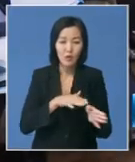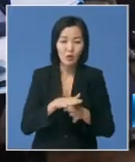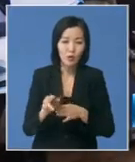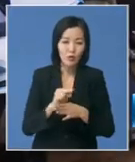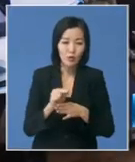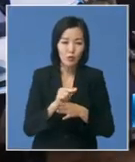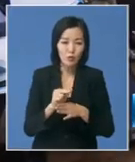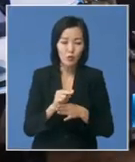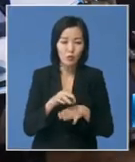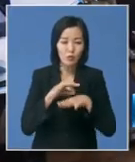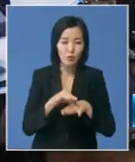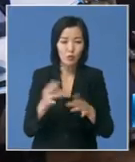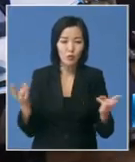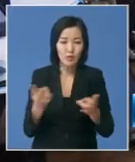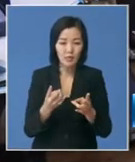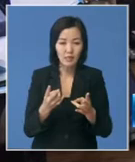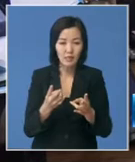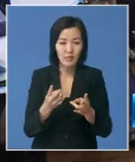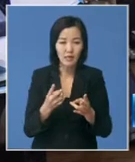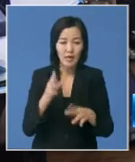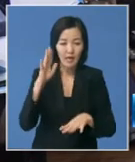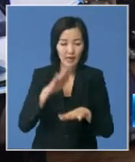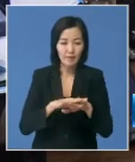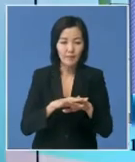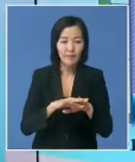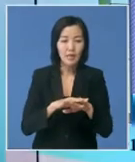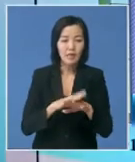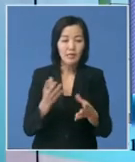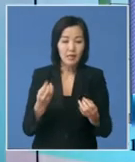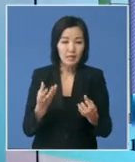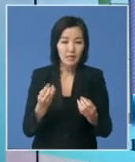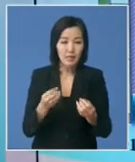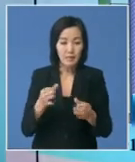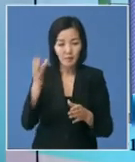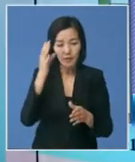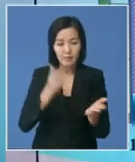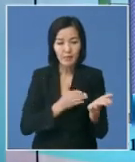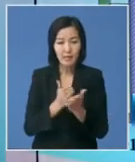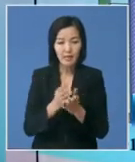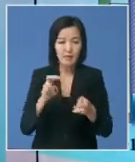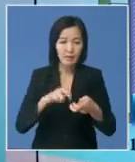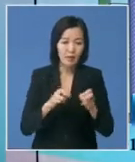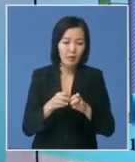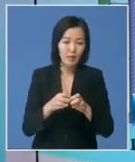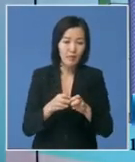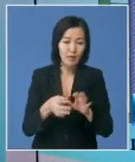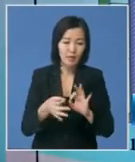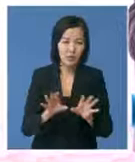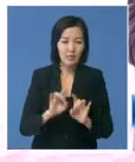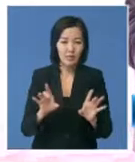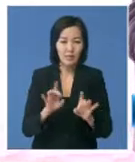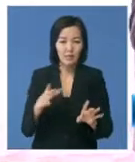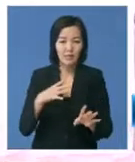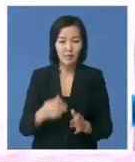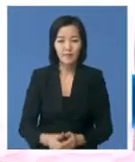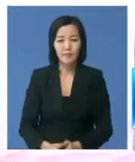жөндеу жұмыстарын жүргізу керек деді Махаббат Садуақасұлы. Мұнымен қоса білім саласындағы түйткілді жайттарға да тоқталды.